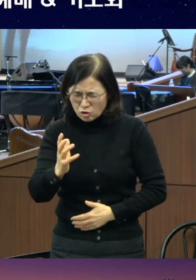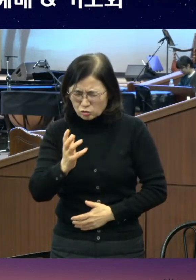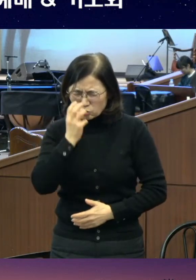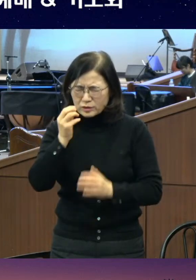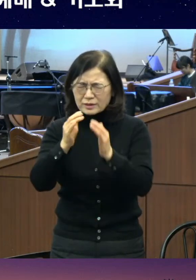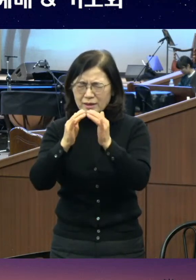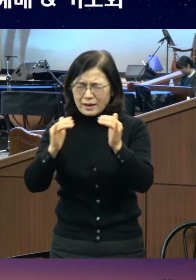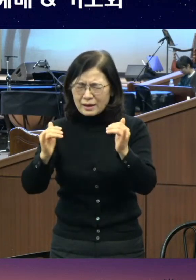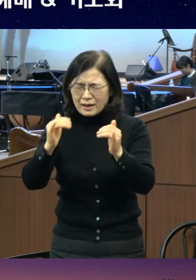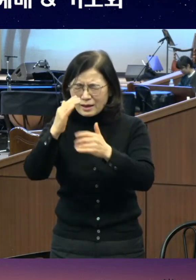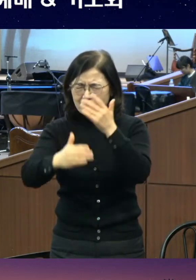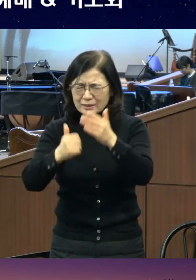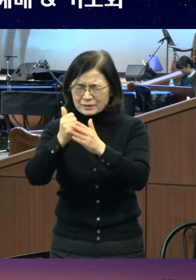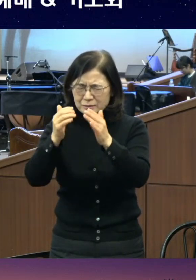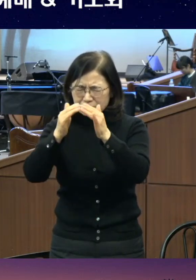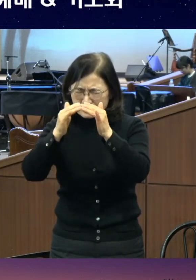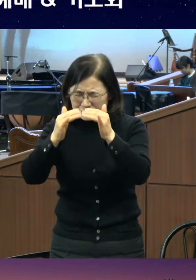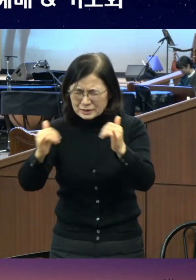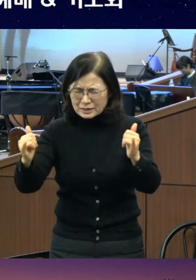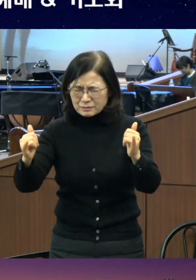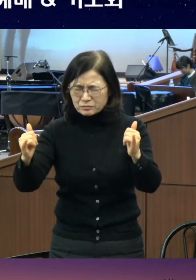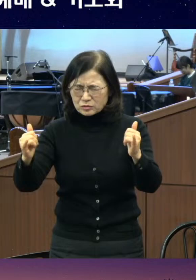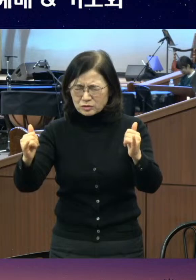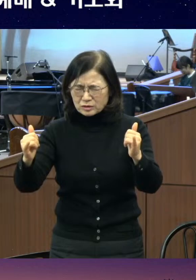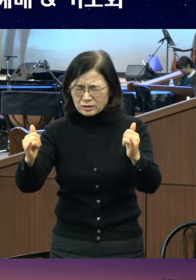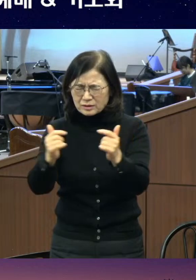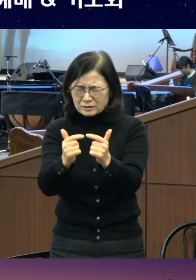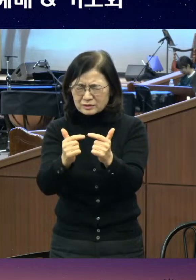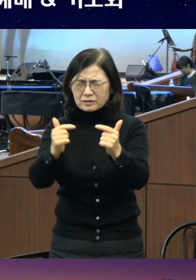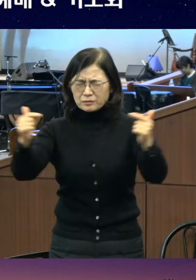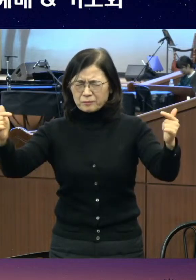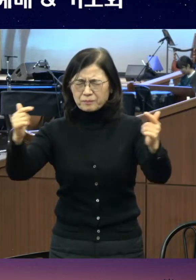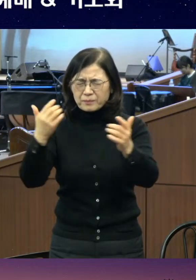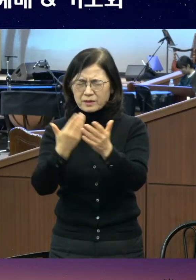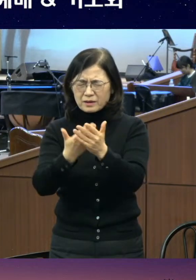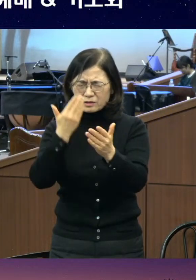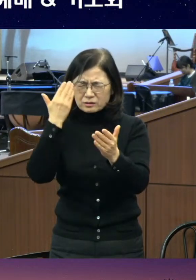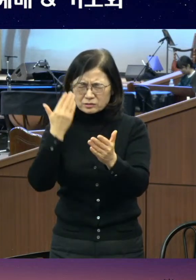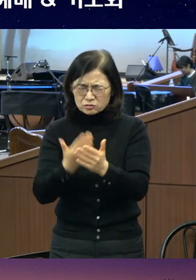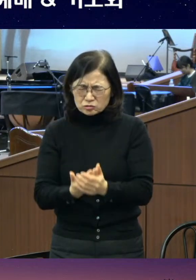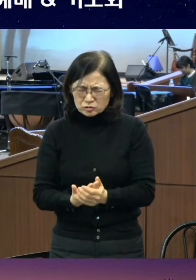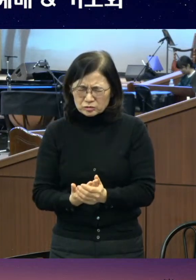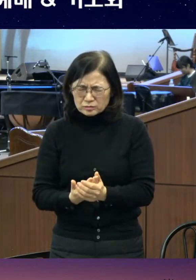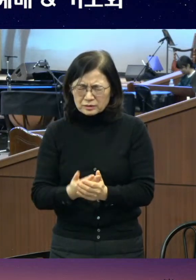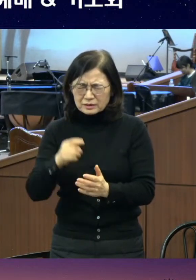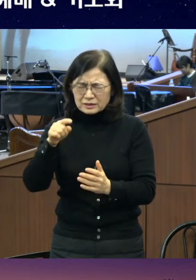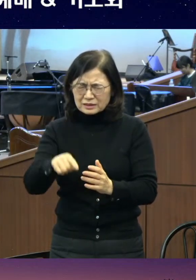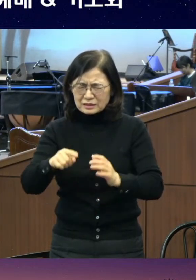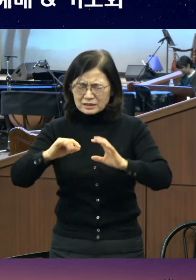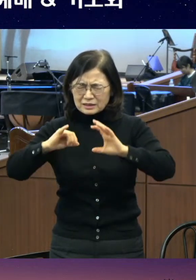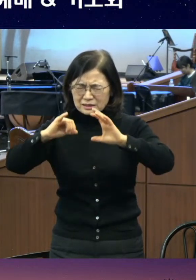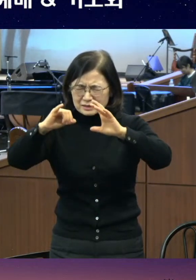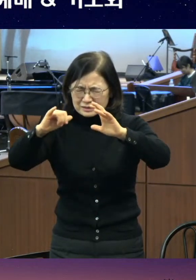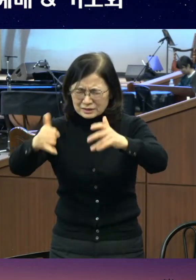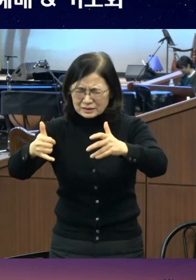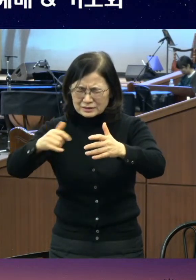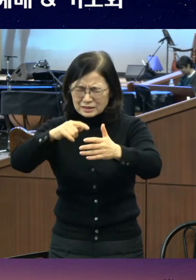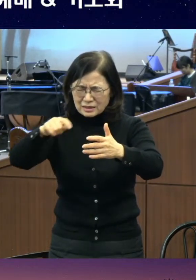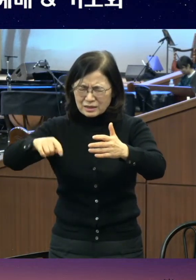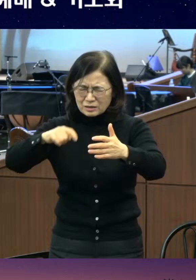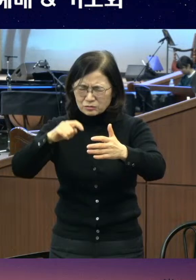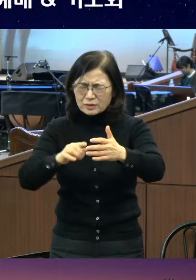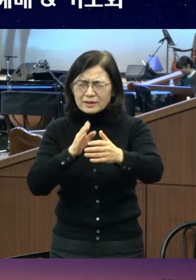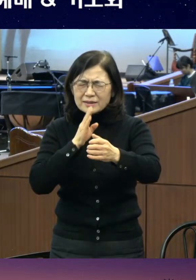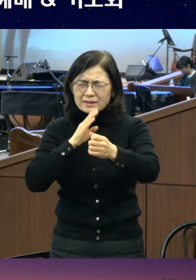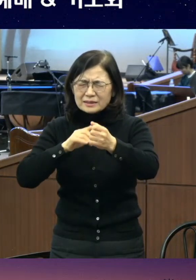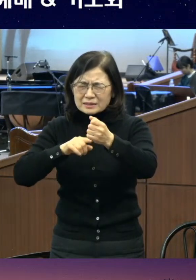사람들이 구름대처럼 나올 수 있도록 역사하여 주시옵소서. 이 세상의 가운데서 진리로